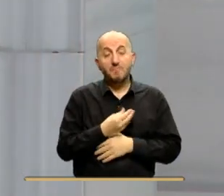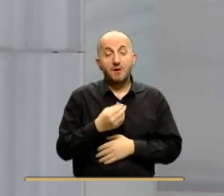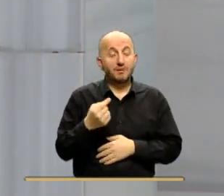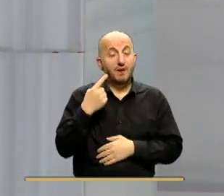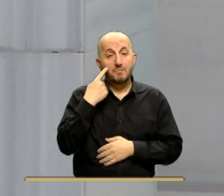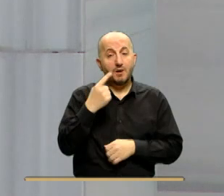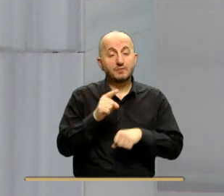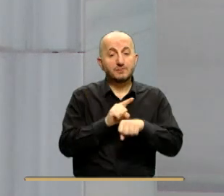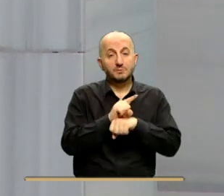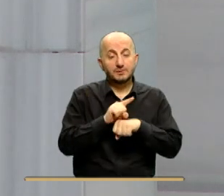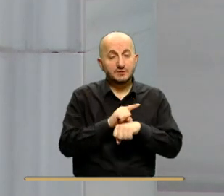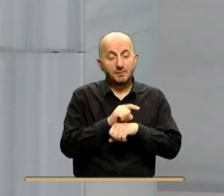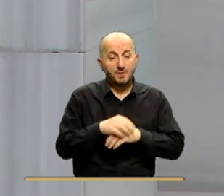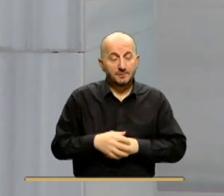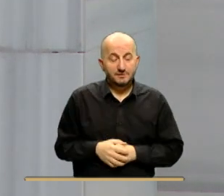baktığımız zaman